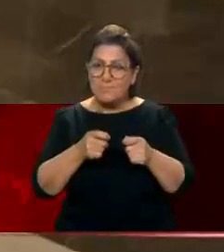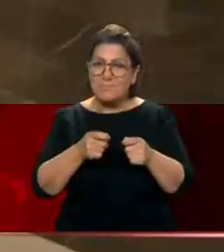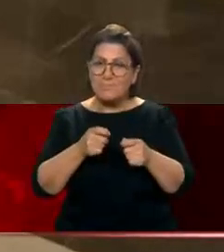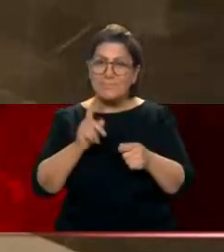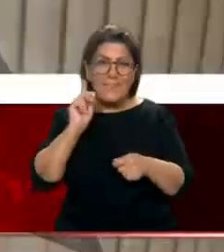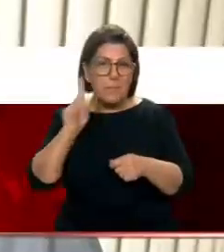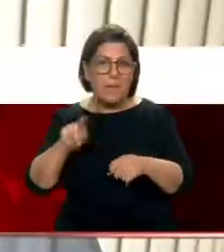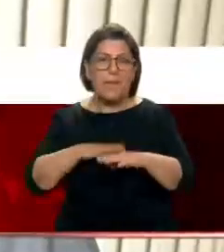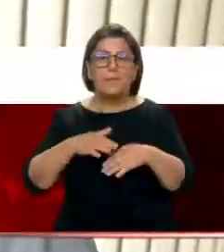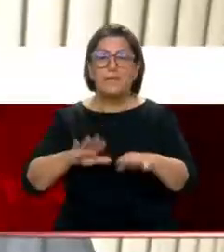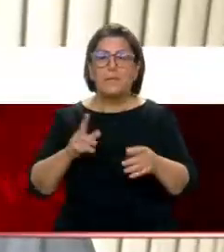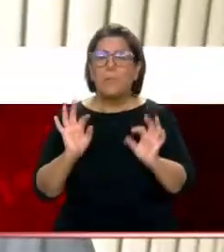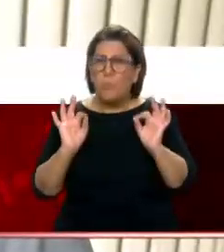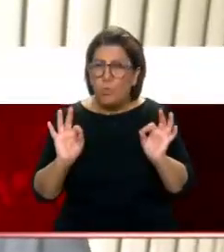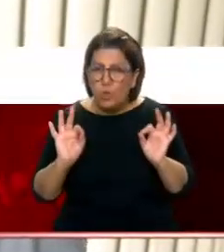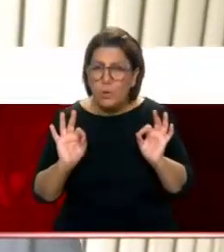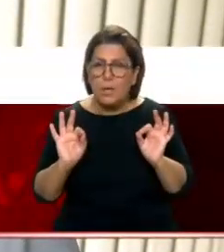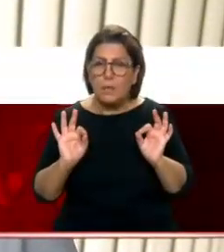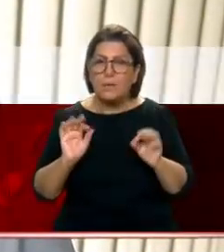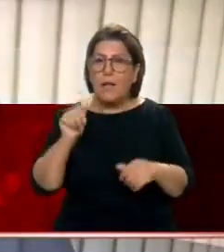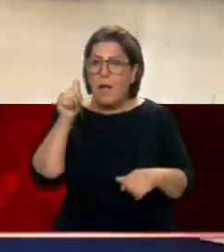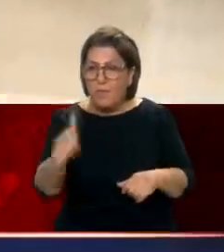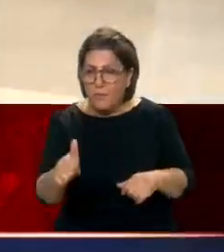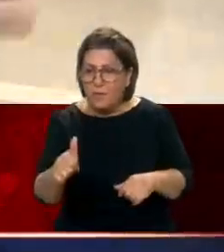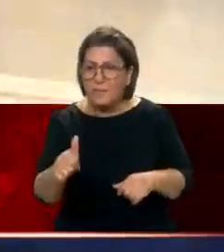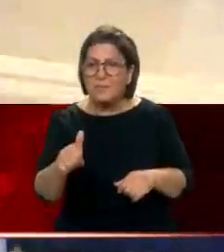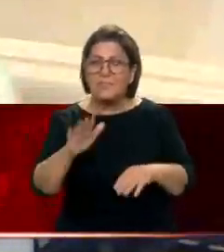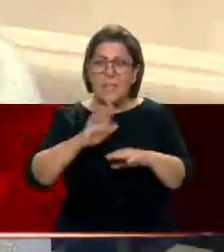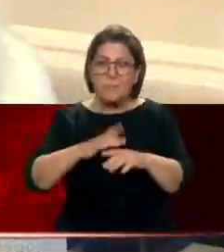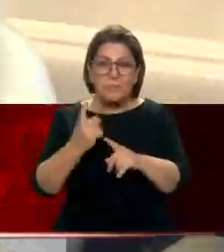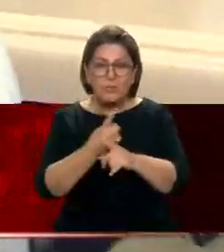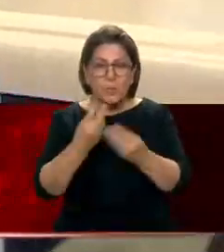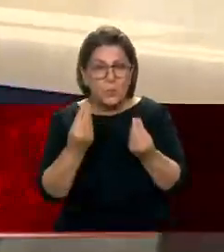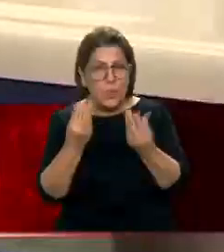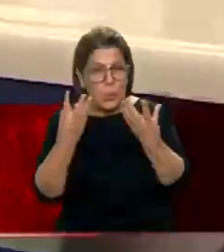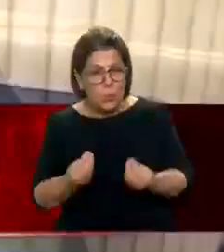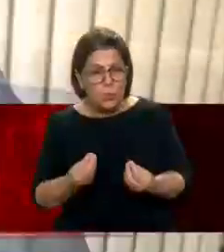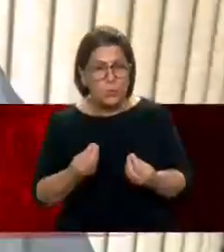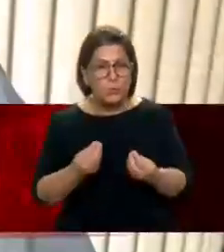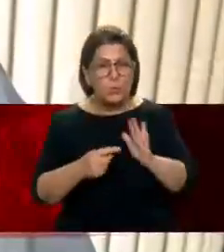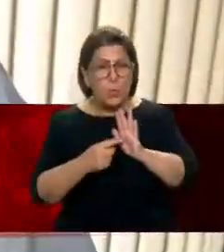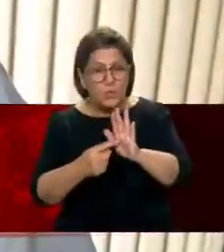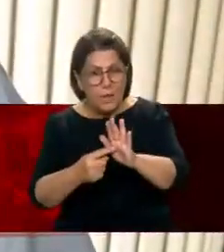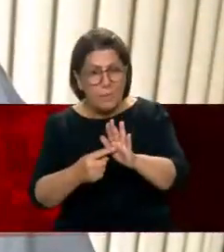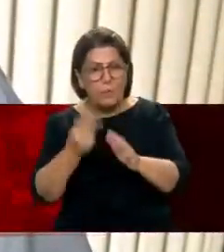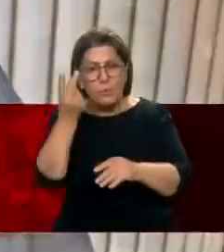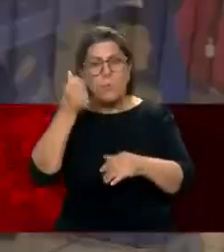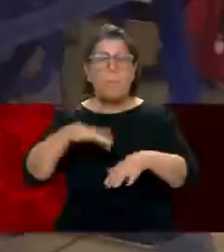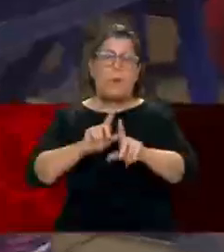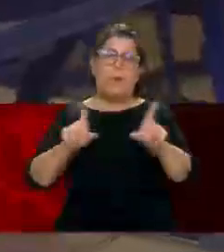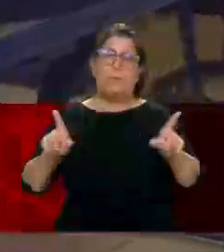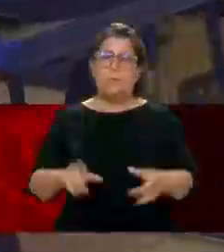ihmal etmeyin. Mutlaka aferin demeyi, yaptıkları şeyi güzel olduğunu göstermeyi unutmamamız gerekiyor.